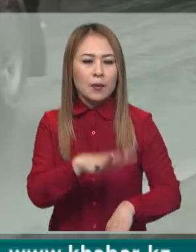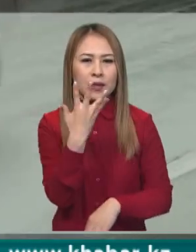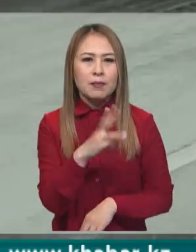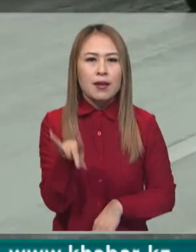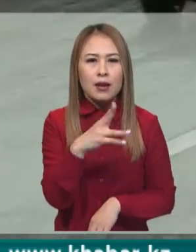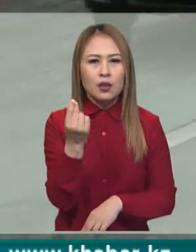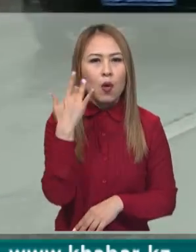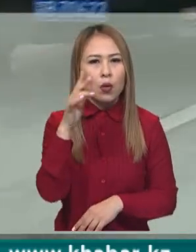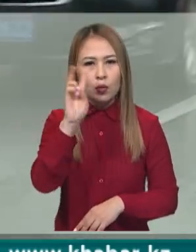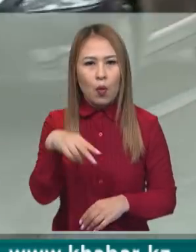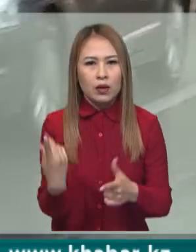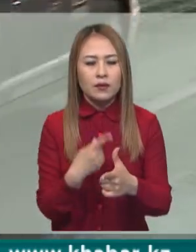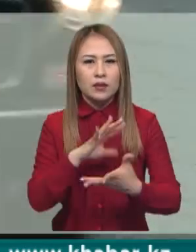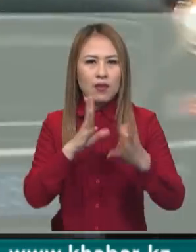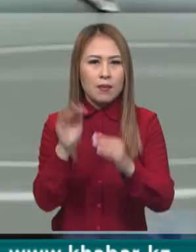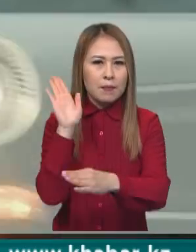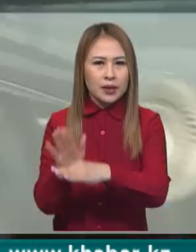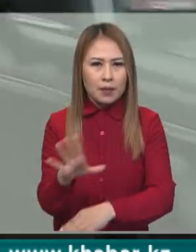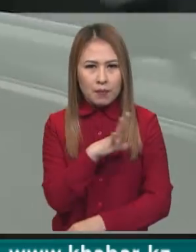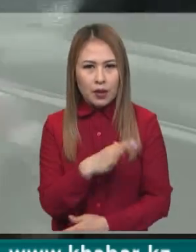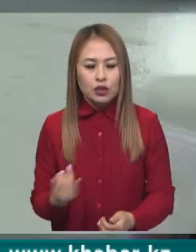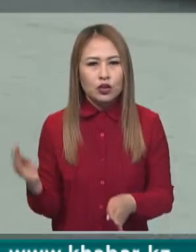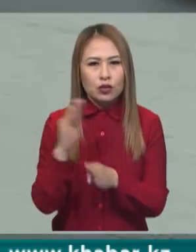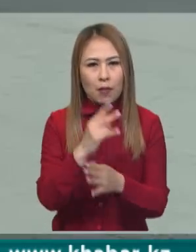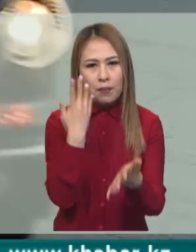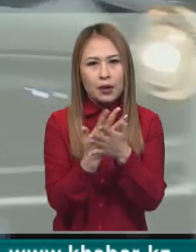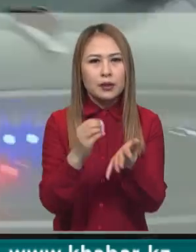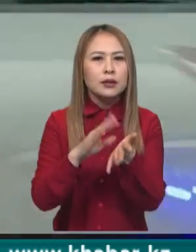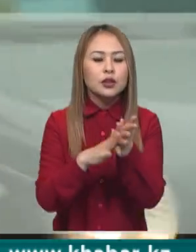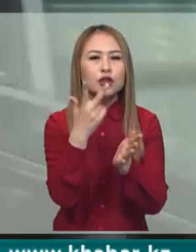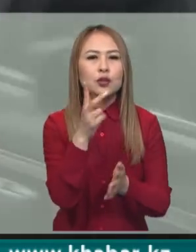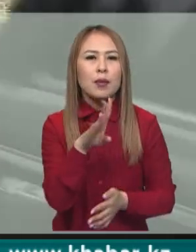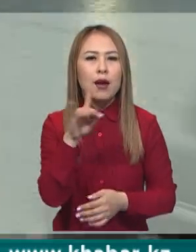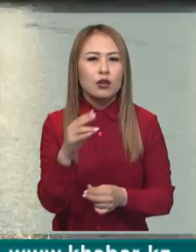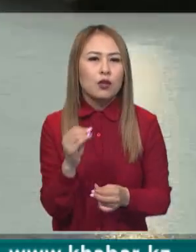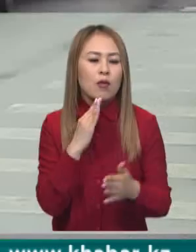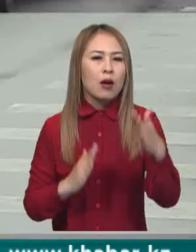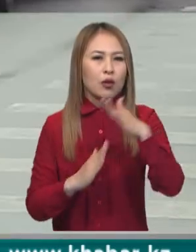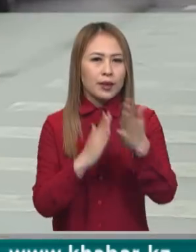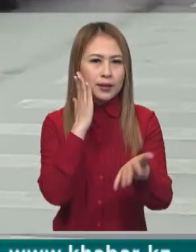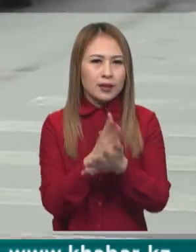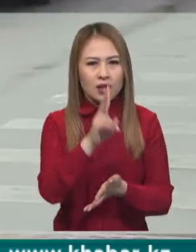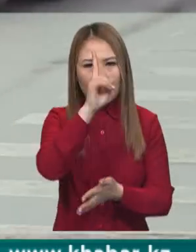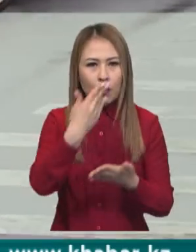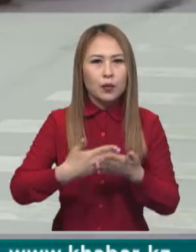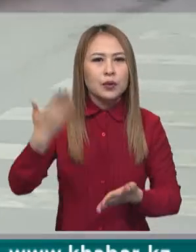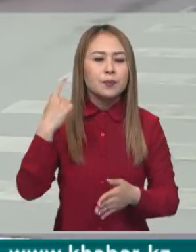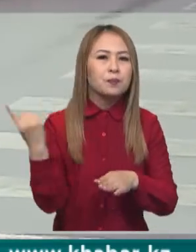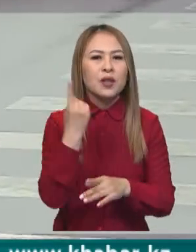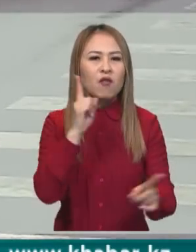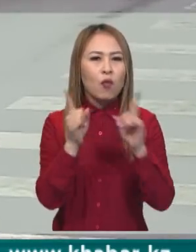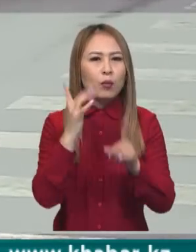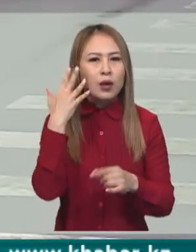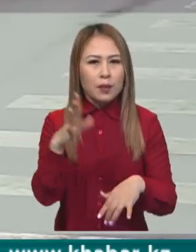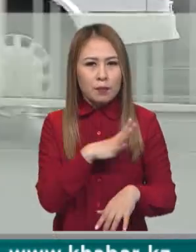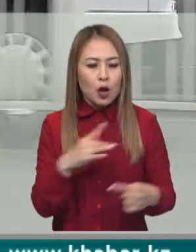ақш долларына жеткізу жөнінде тапсырма берген болатын. Содан бері көрсеткіш 3 миллиардқа жуықтап қалды. Елбасы осыдан 2 жыл бұрын өткен алғашқы форум кезінде